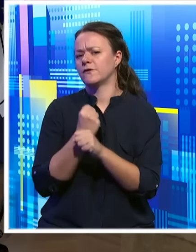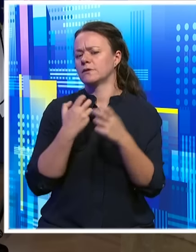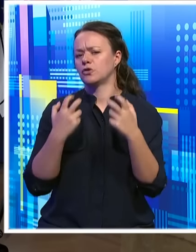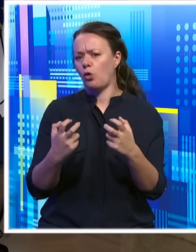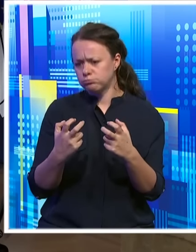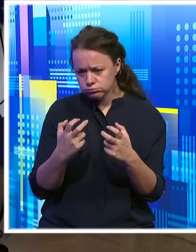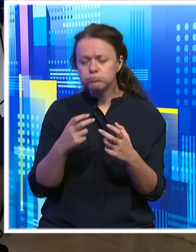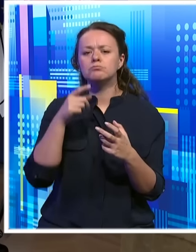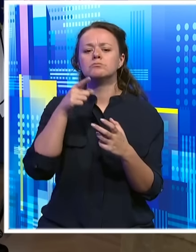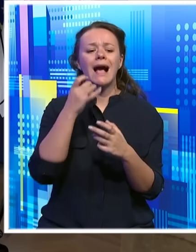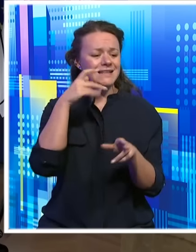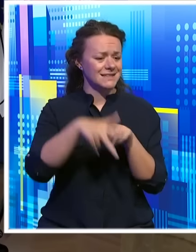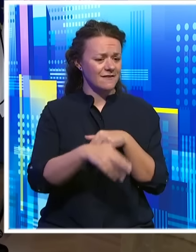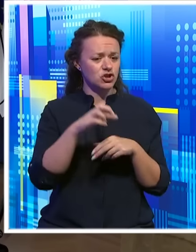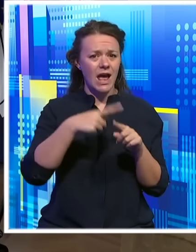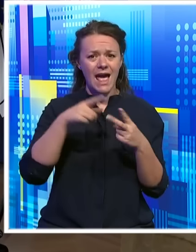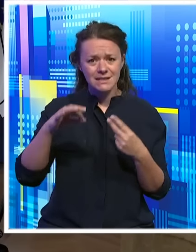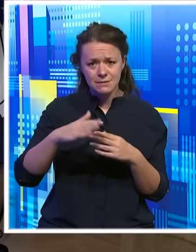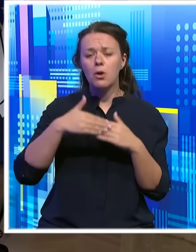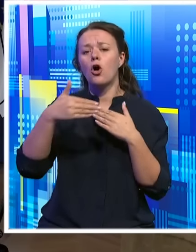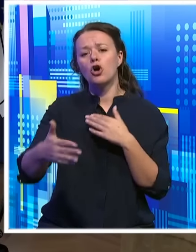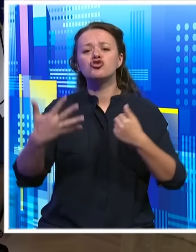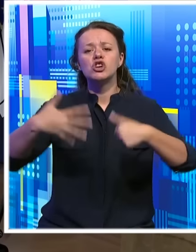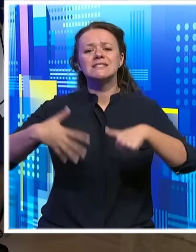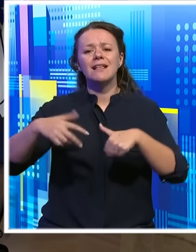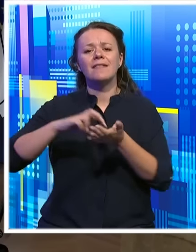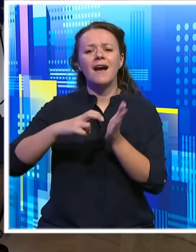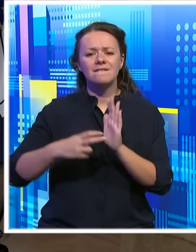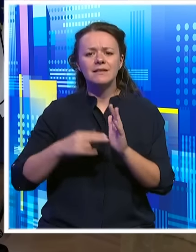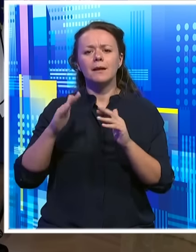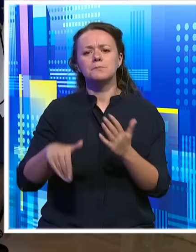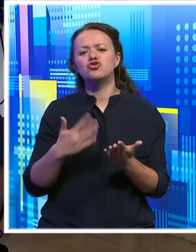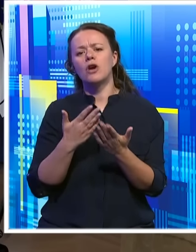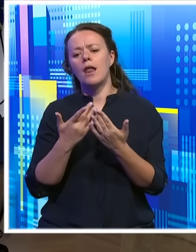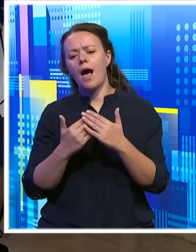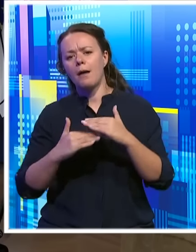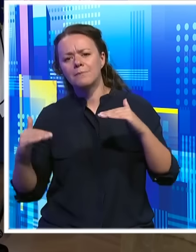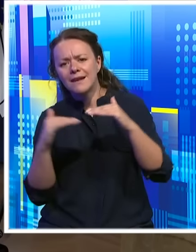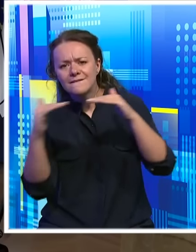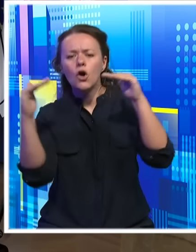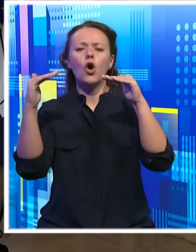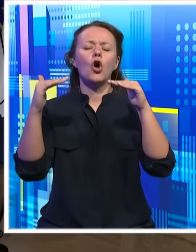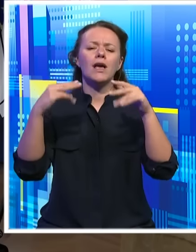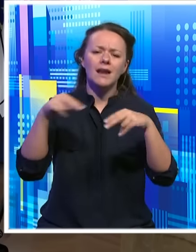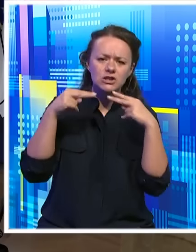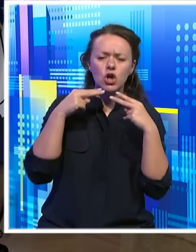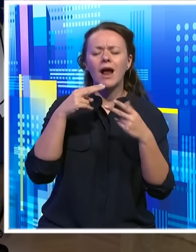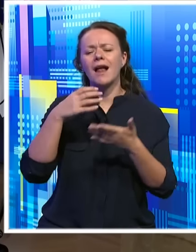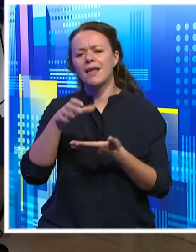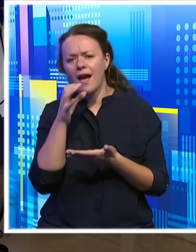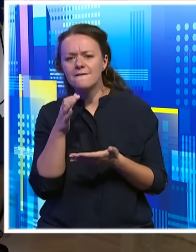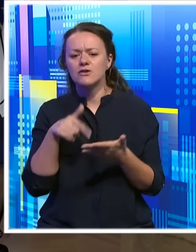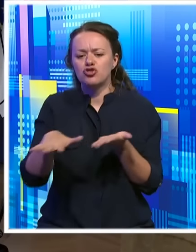i posle Expa ostavljena na mnogo nivoa, sa mnogo restorana, kafića, mnogo prostora za